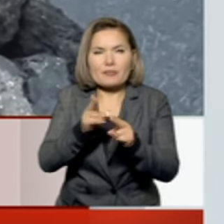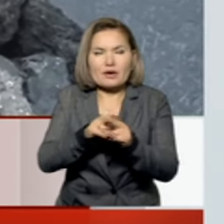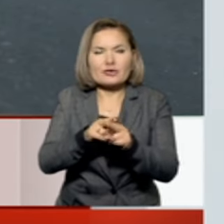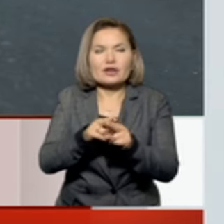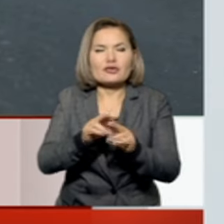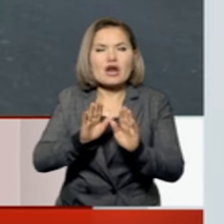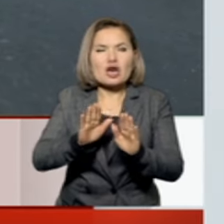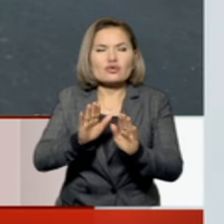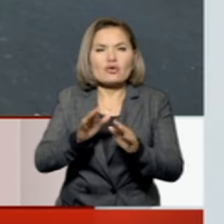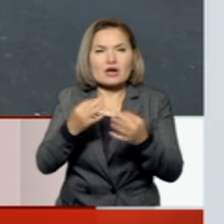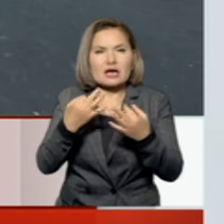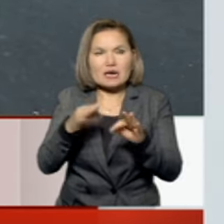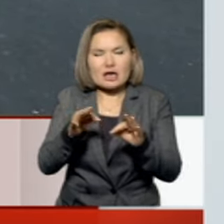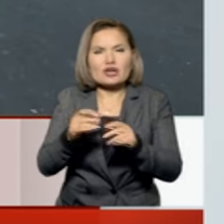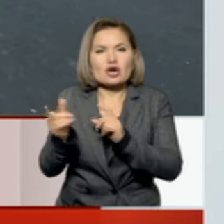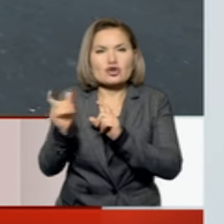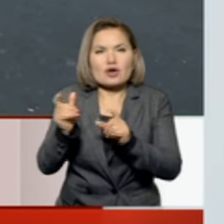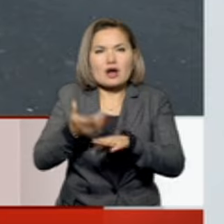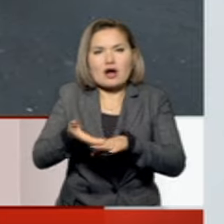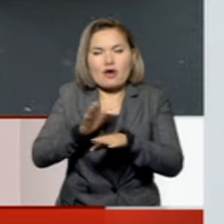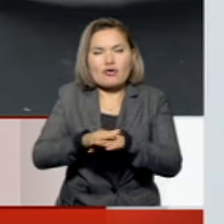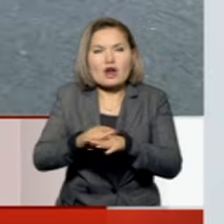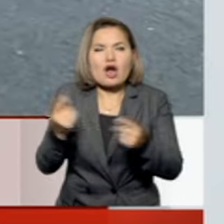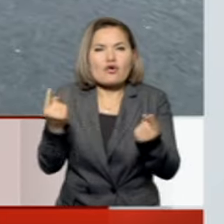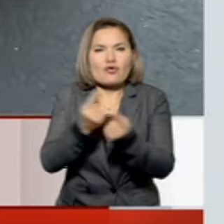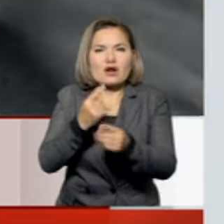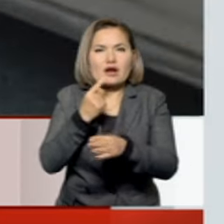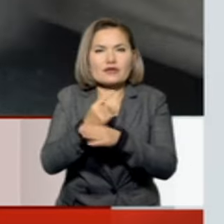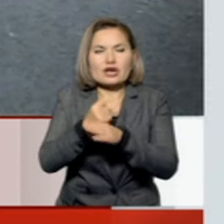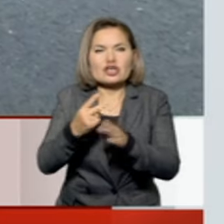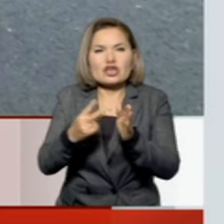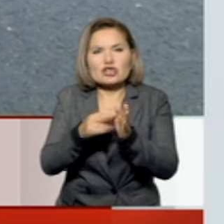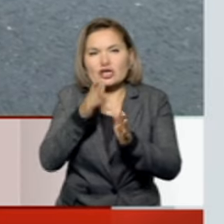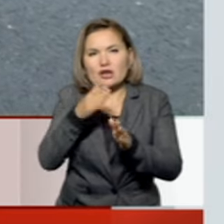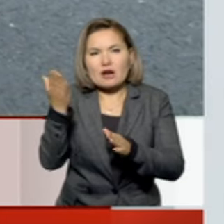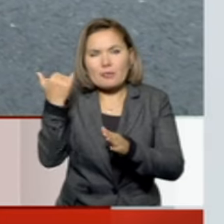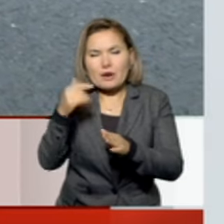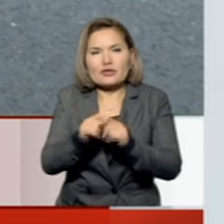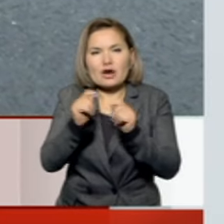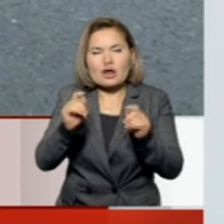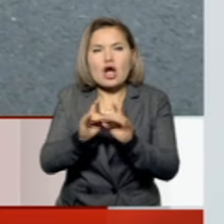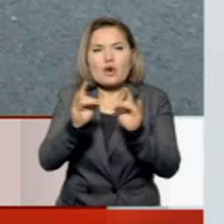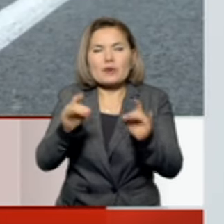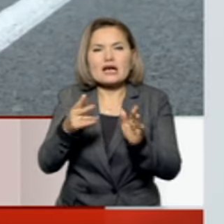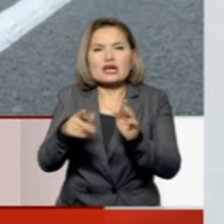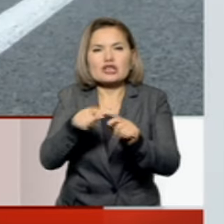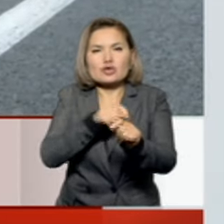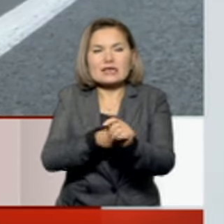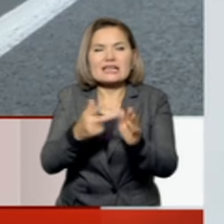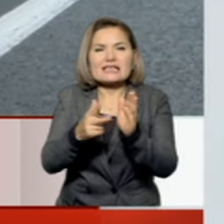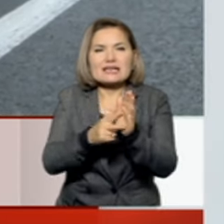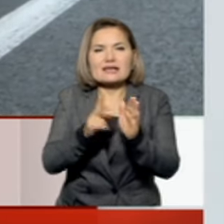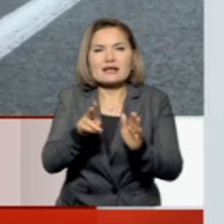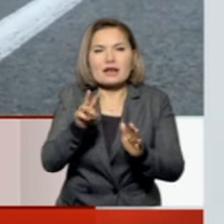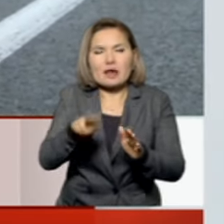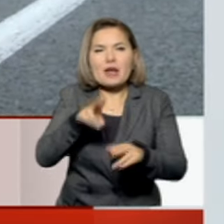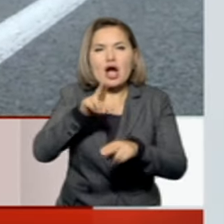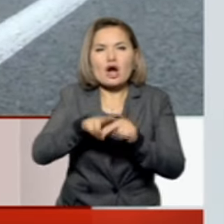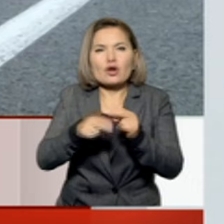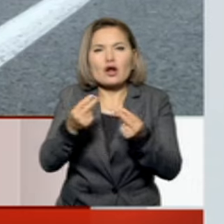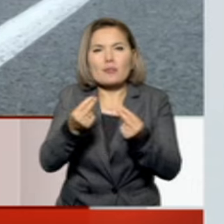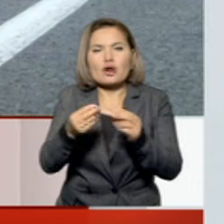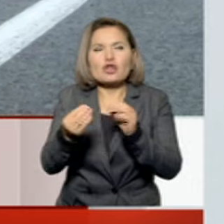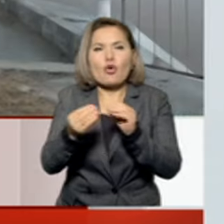жатыр. Ал жүк көліктеріне тыйым салынған. Осыдан 7 жыл бұрын пайдалануға берілген көпірдің ұзындығы 8 шақырым. Құрылысқа бюджеттен